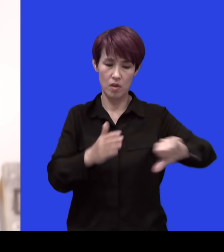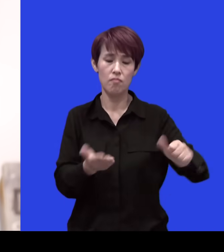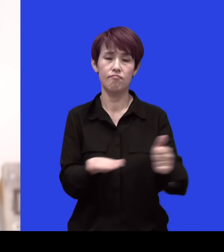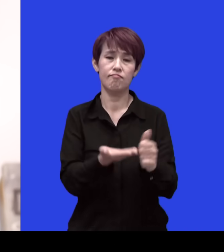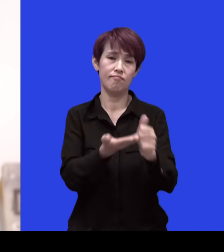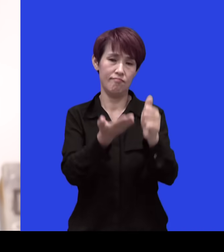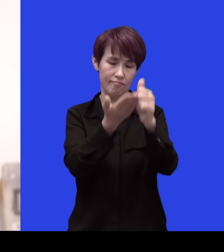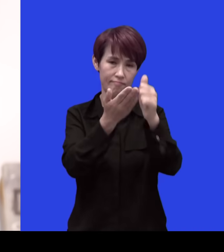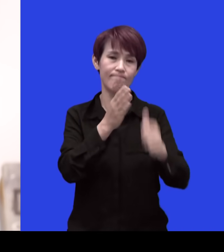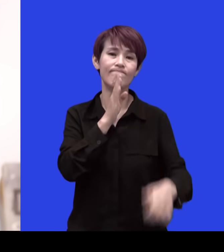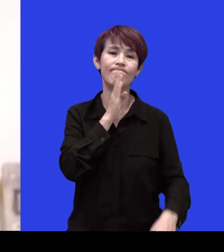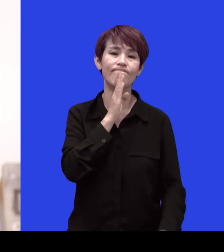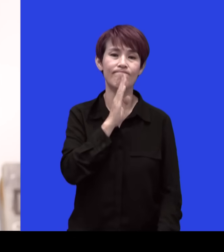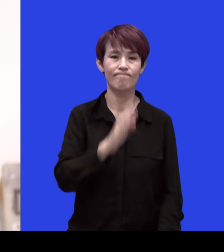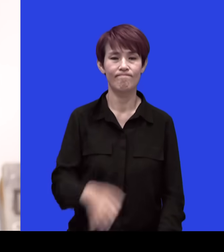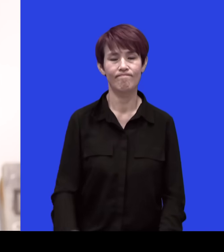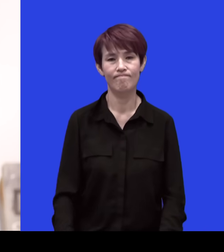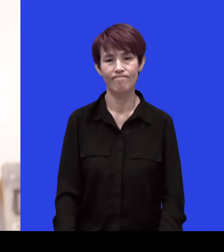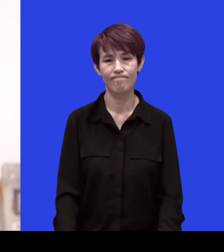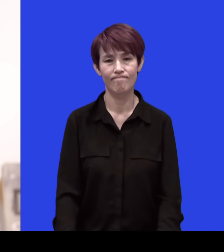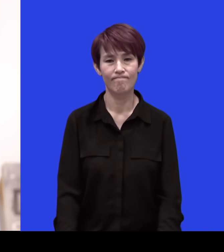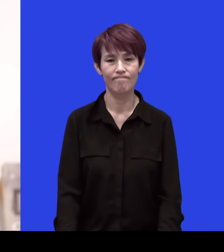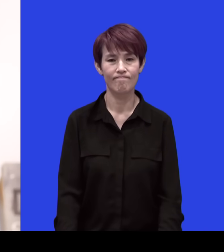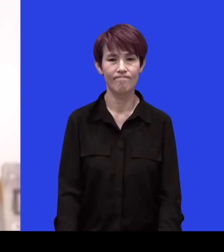사실은 그게 진리예요.